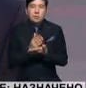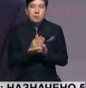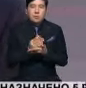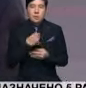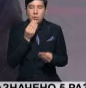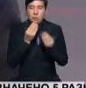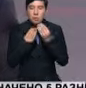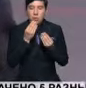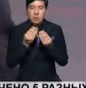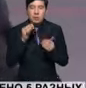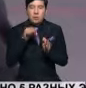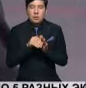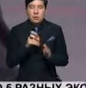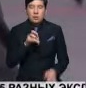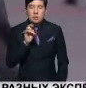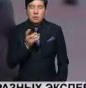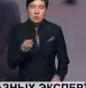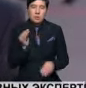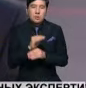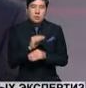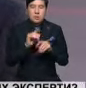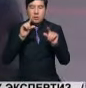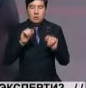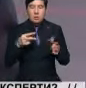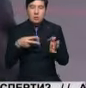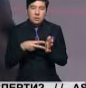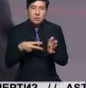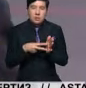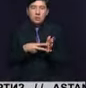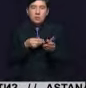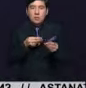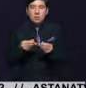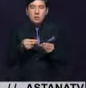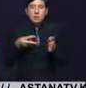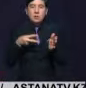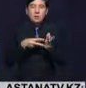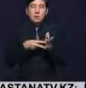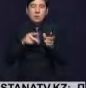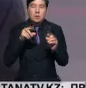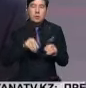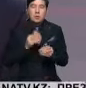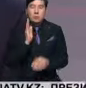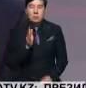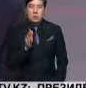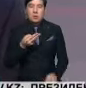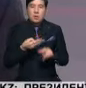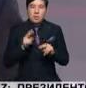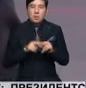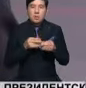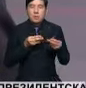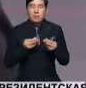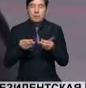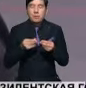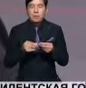продукция, умноженная на низкую цену, дает низкую валовый выход. Поэтому она напрямую влияет,